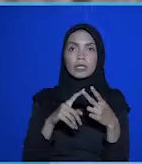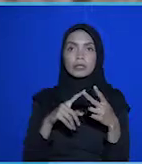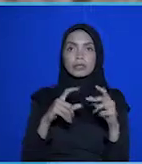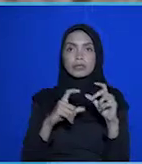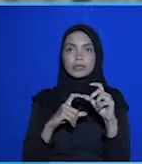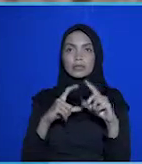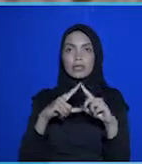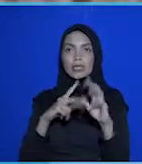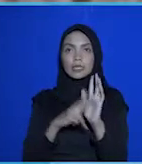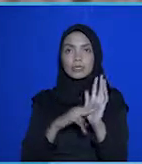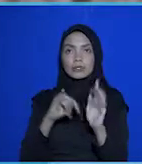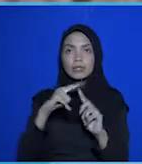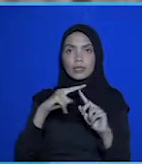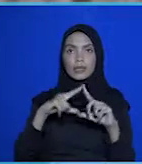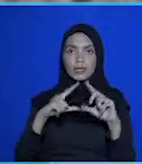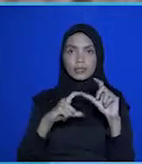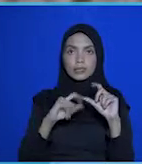Sudah hampir 300